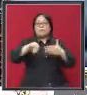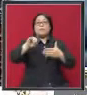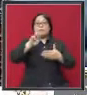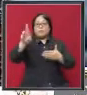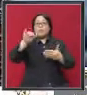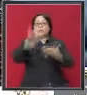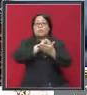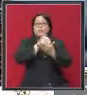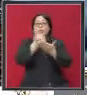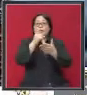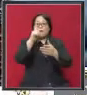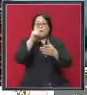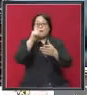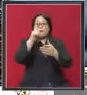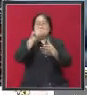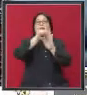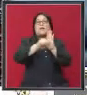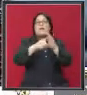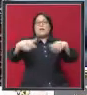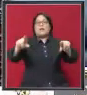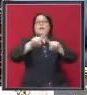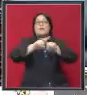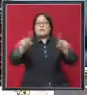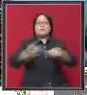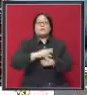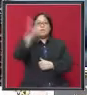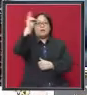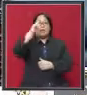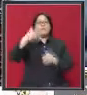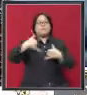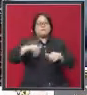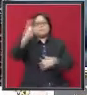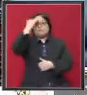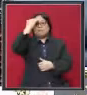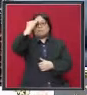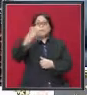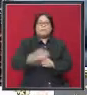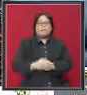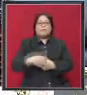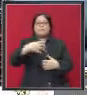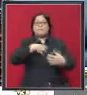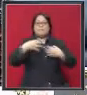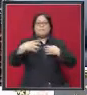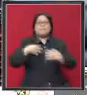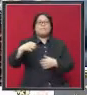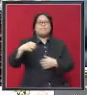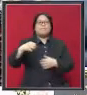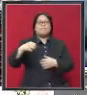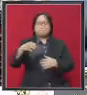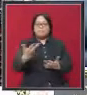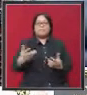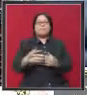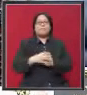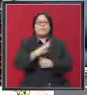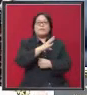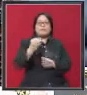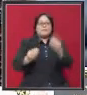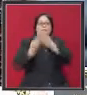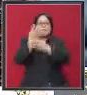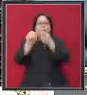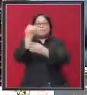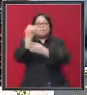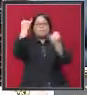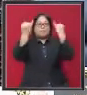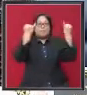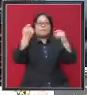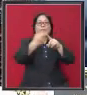satu bergantung kepada terma kelayakan. Namun, kerajaan terus peka kepada rungutan ahli dan cetusan